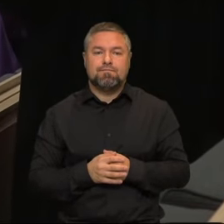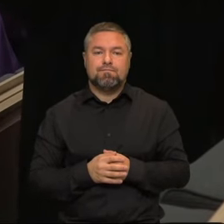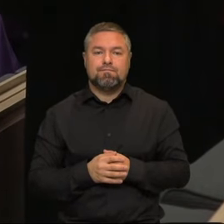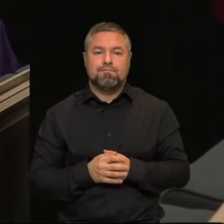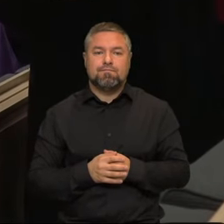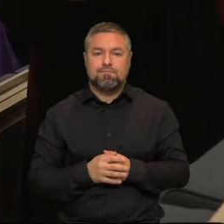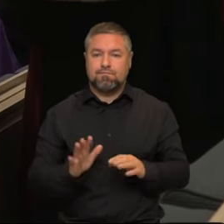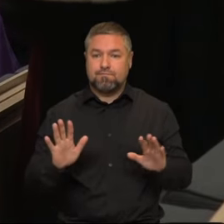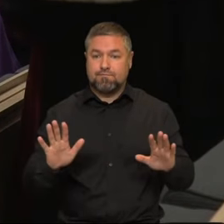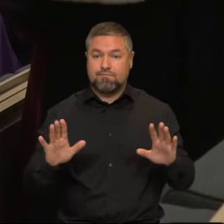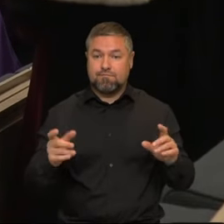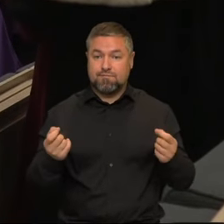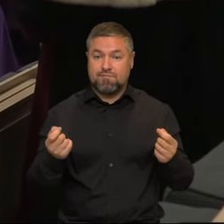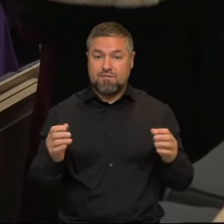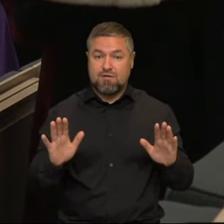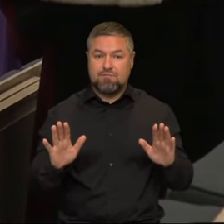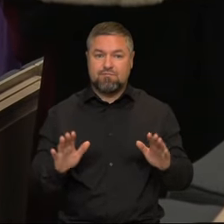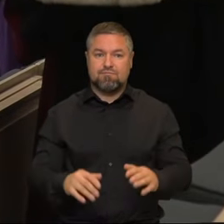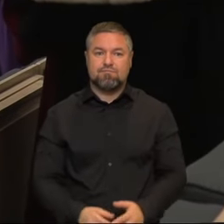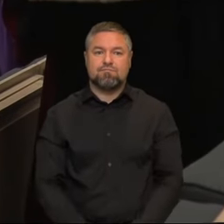Momencie.